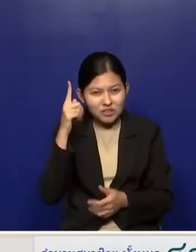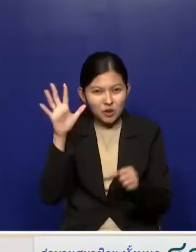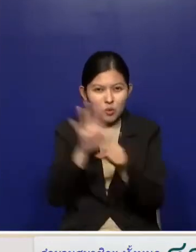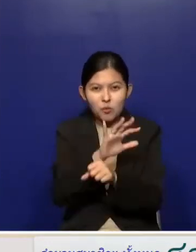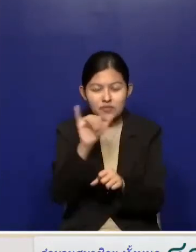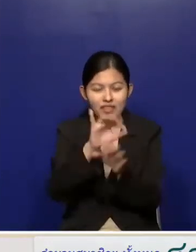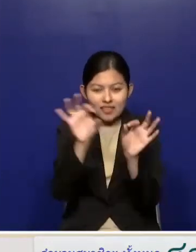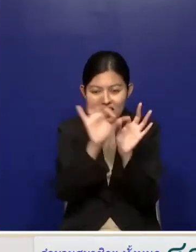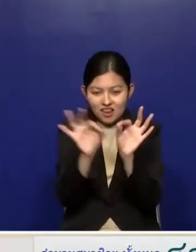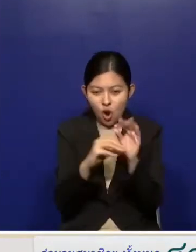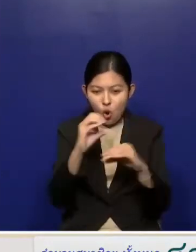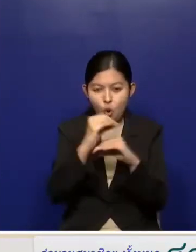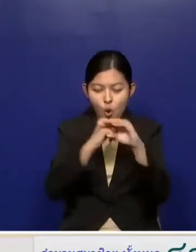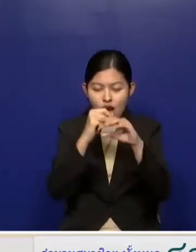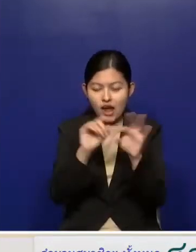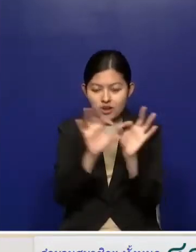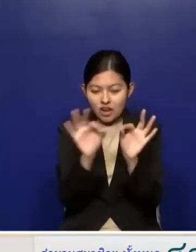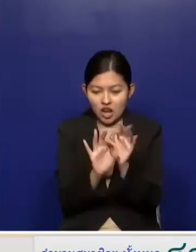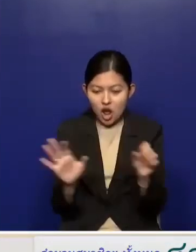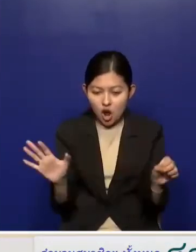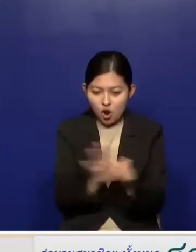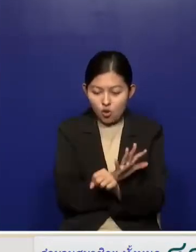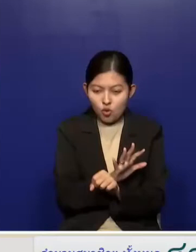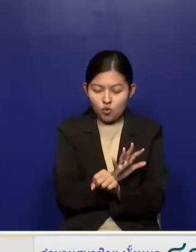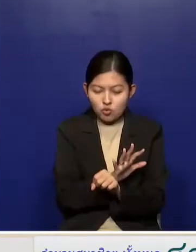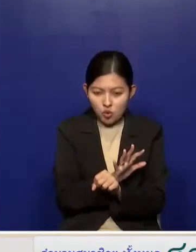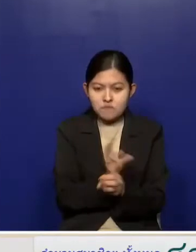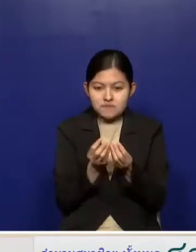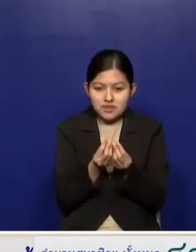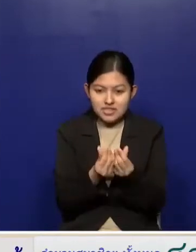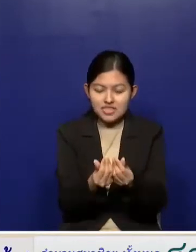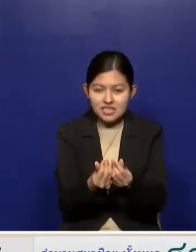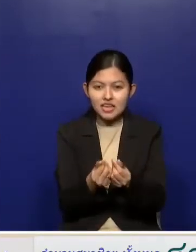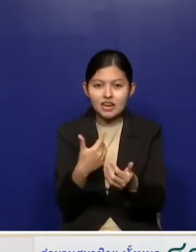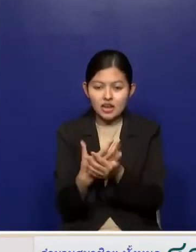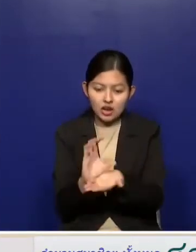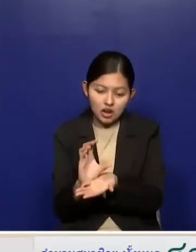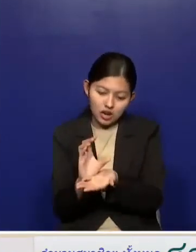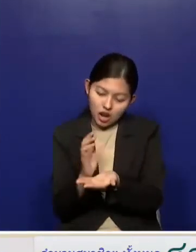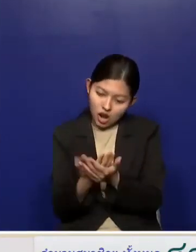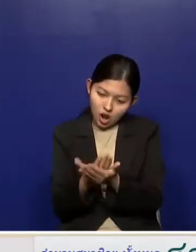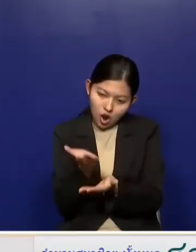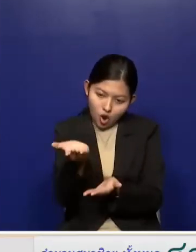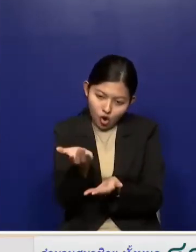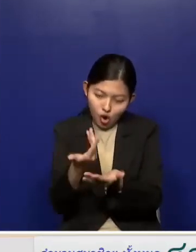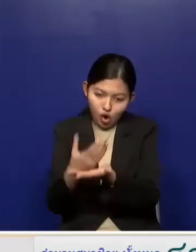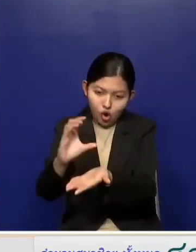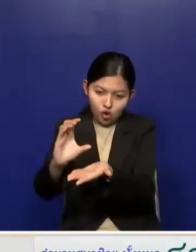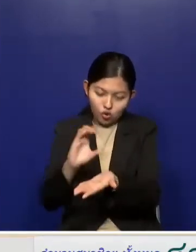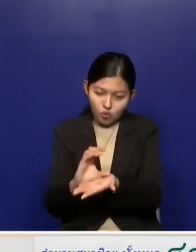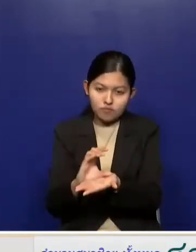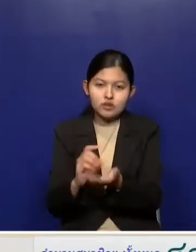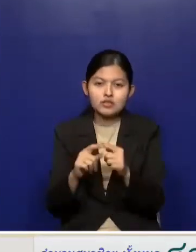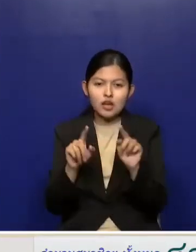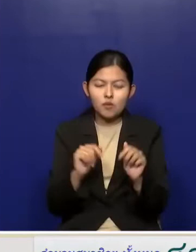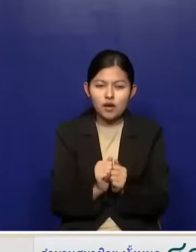เขีนโกรกาลให้เนือหาคลบท่นสมบูณ์เพียงพอที่จะของบไปจัดการเรื่องน้ำในท้องถินแต่